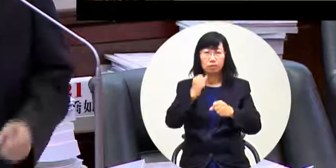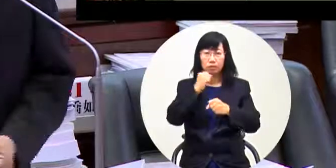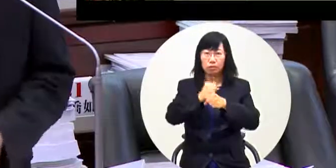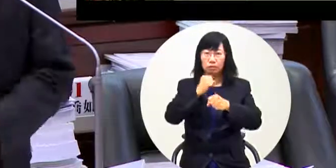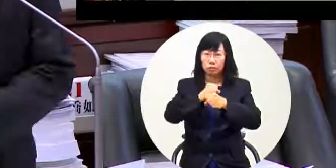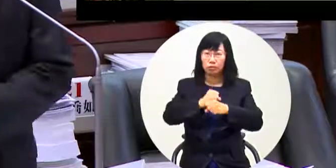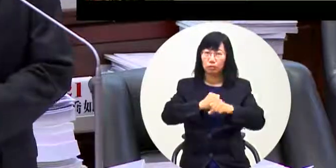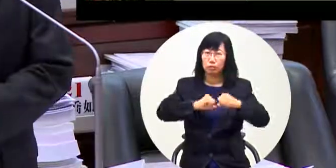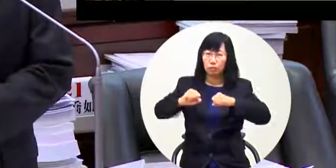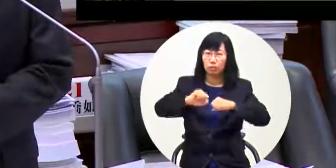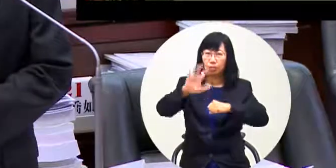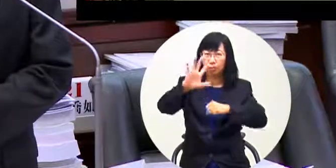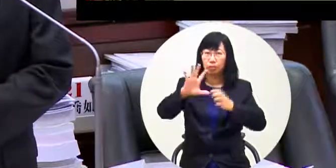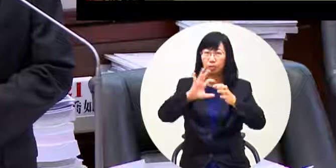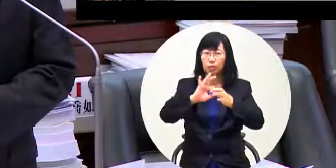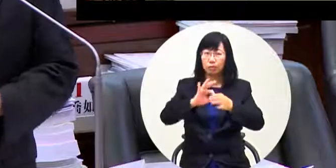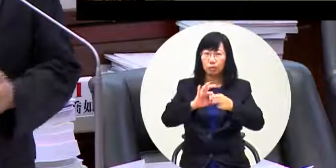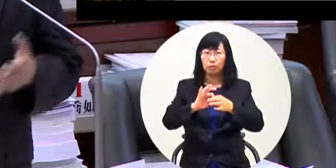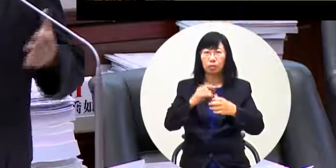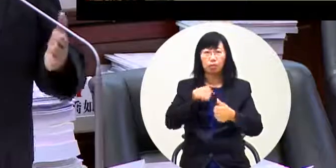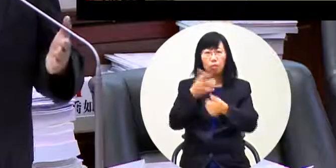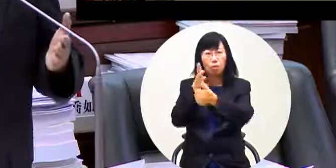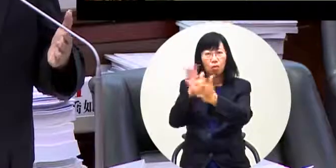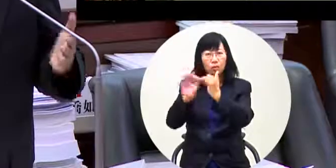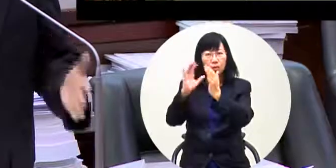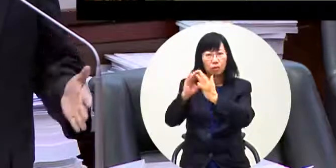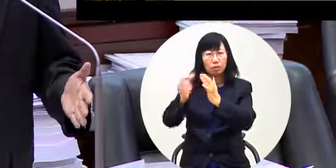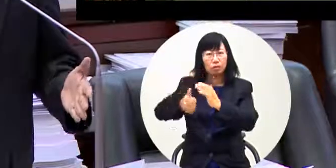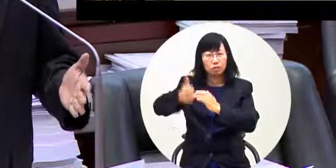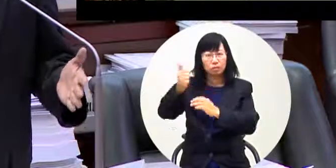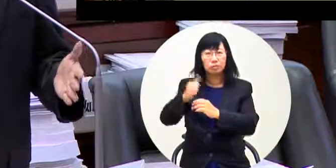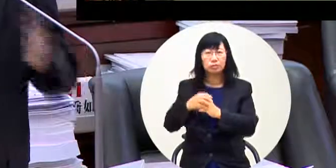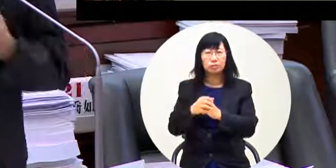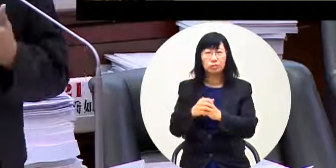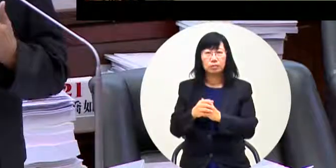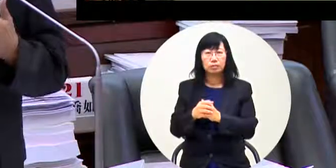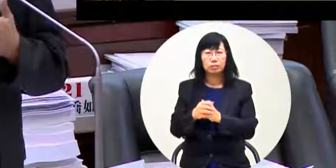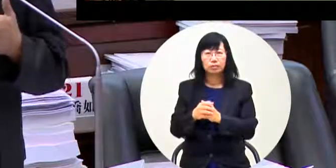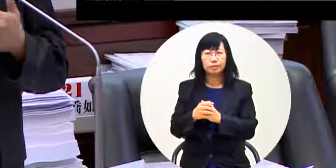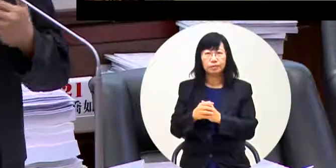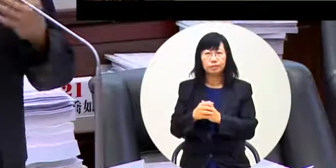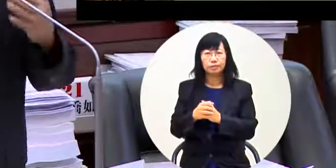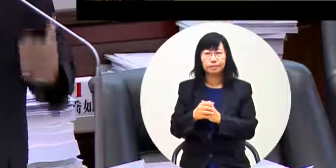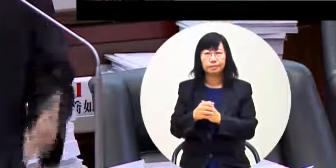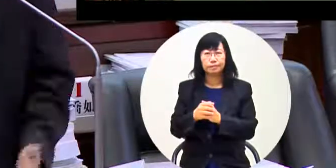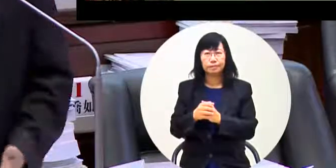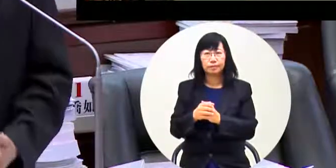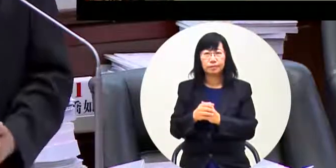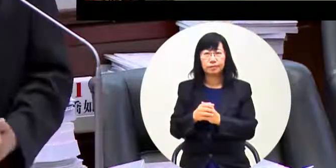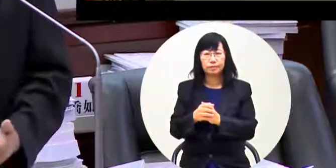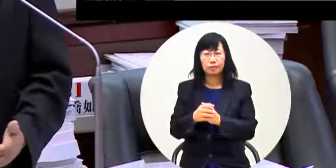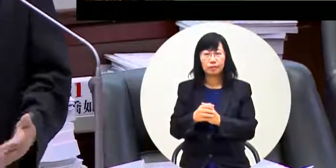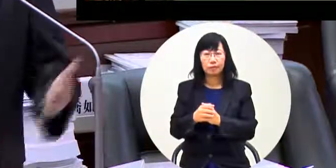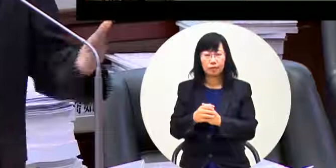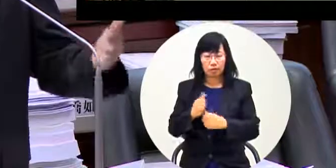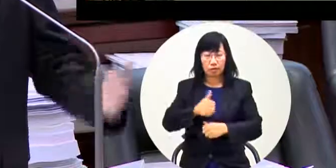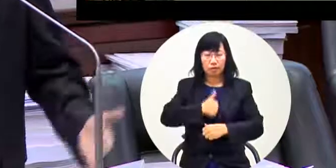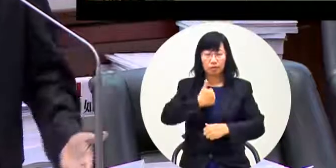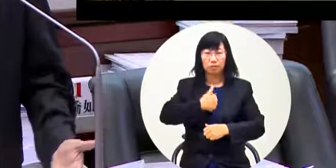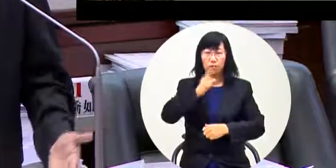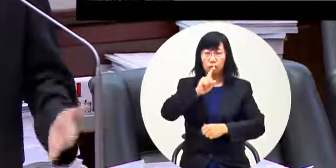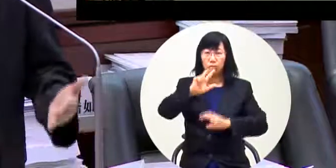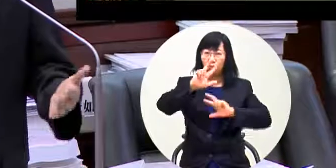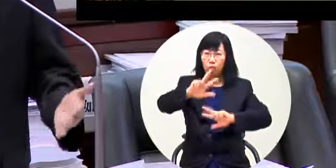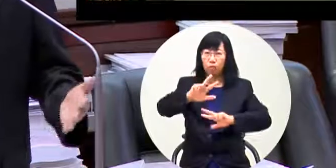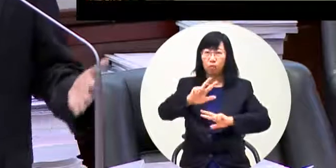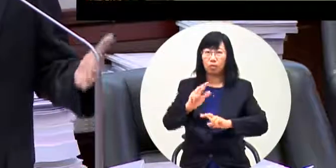也问过台社会局长，那我们必须要坦诚，到现在为止我也跟市长